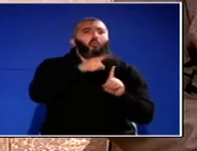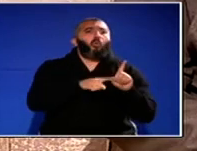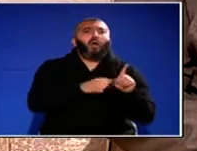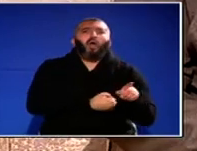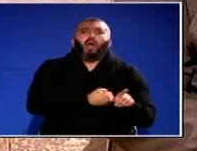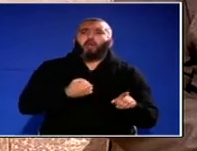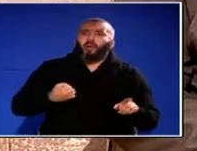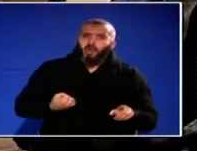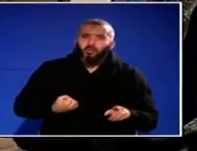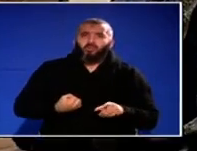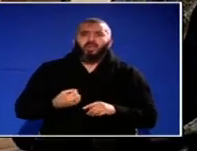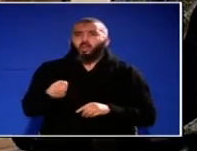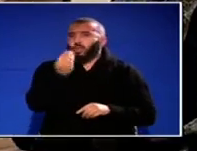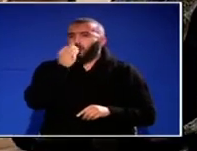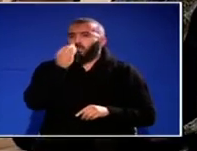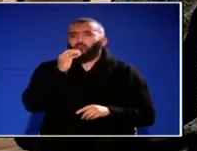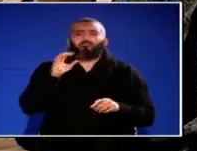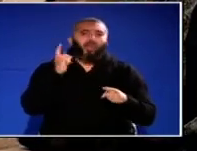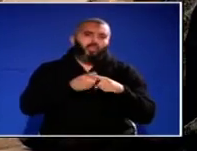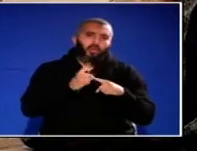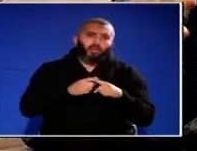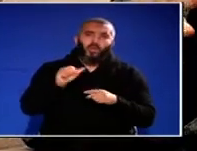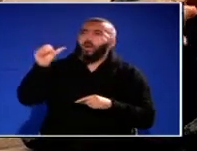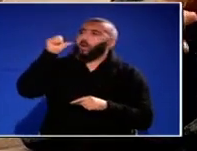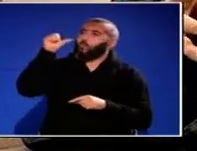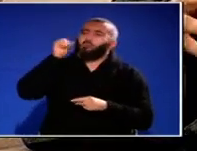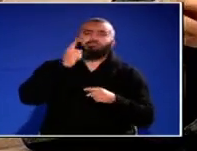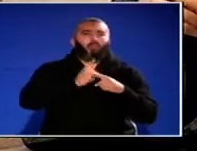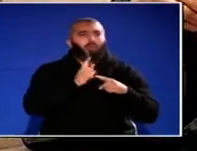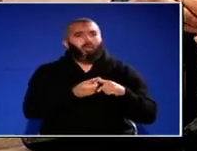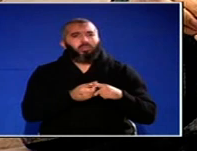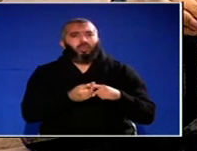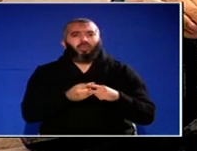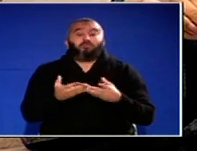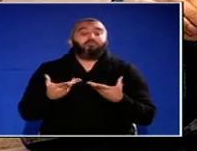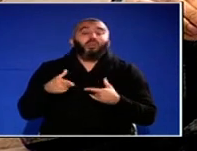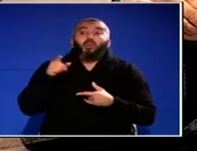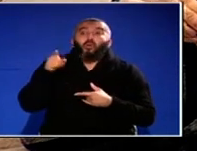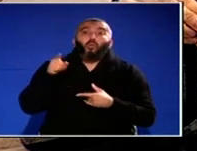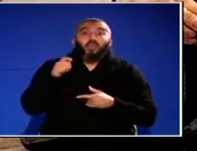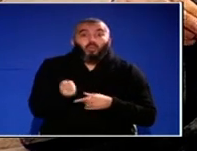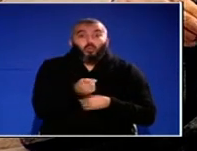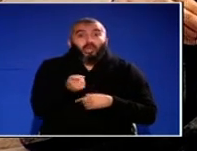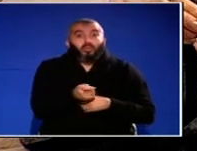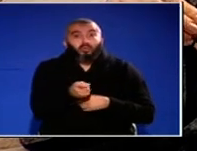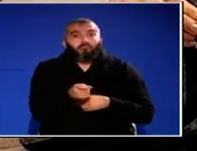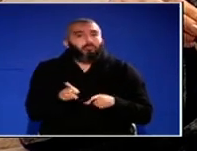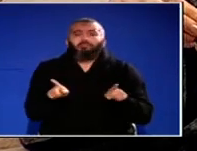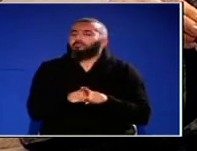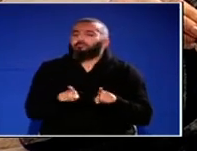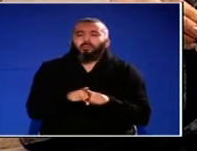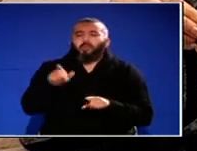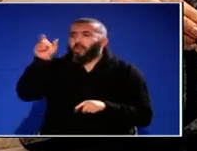ترك المباحات، أما الواجبات هذا محرمات. إذن فكذلك أيضا لما ننظر إلى هذه، إلا كأنما هذه